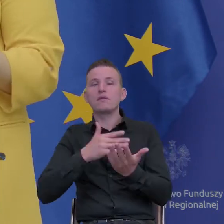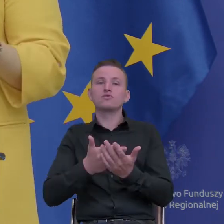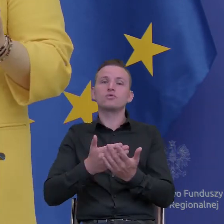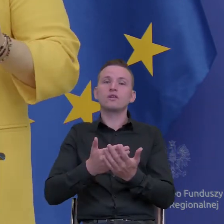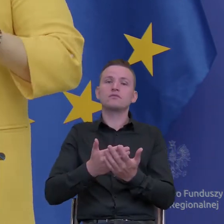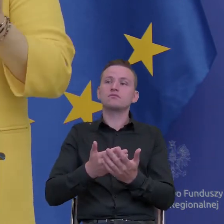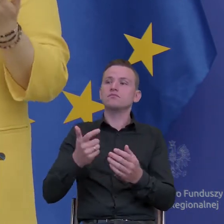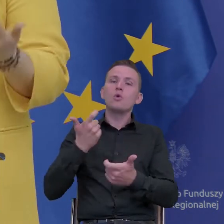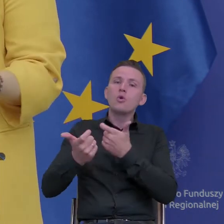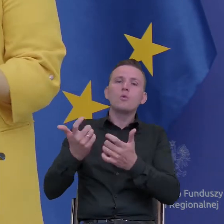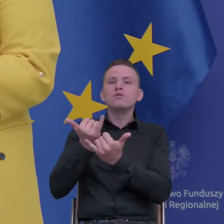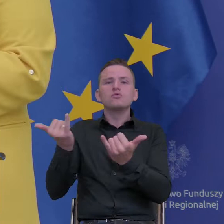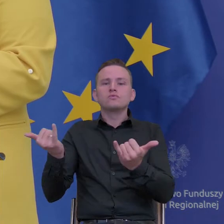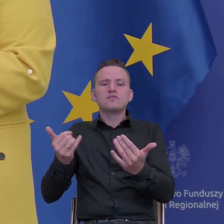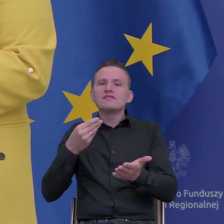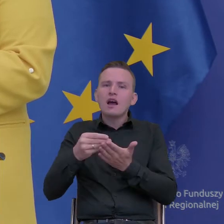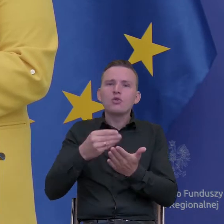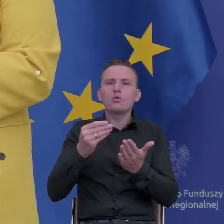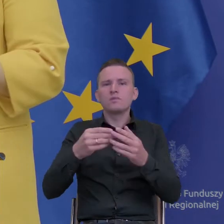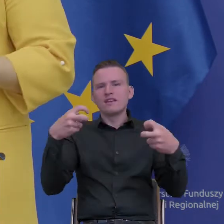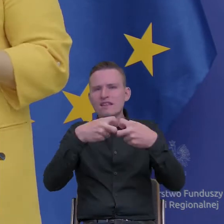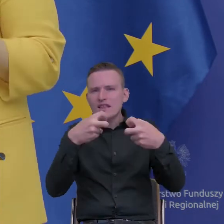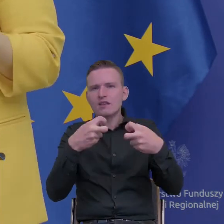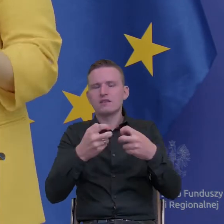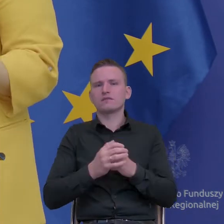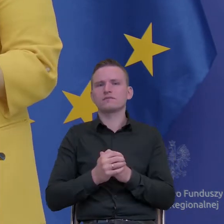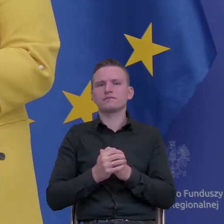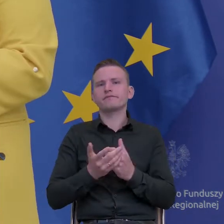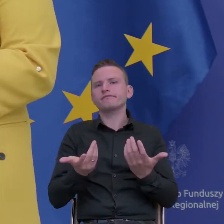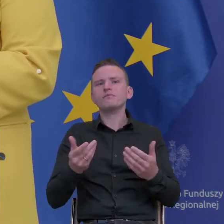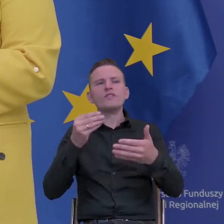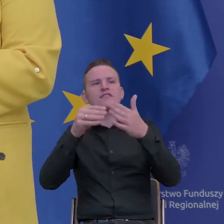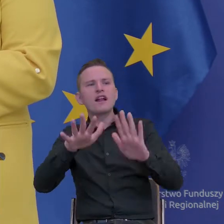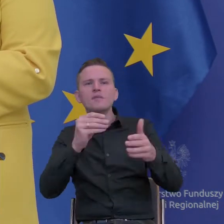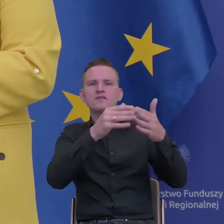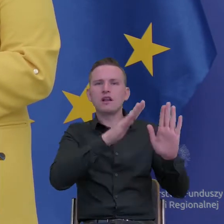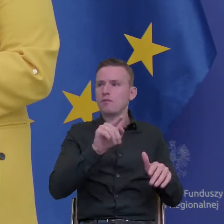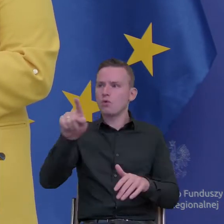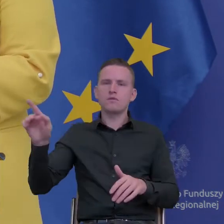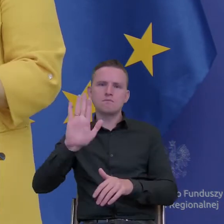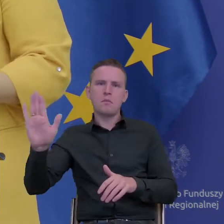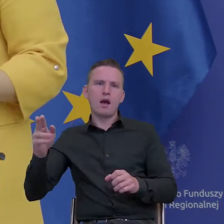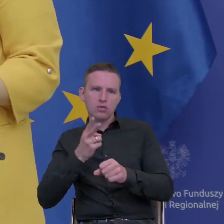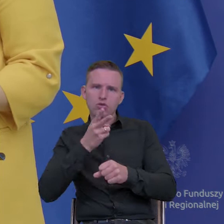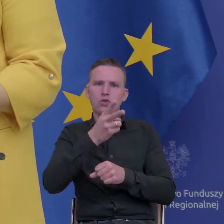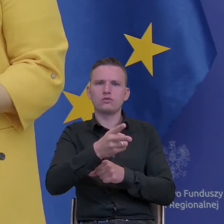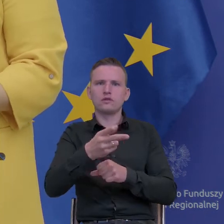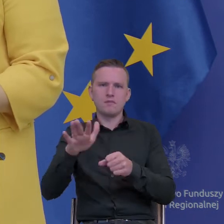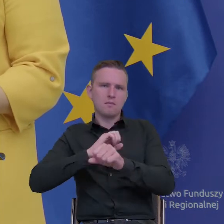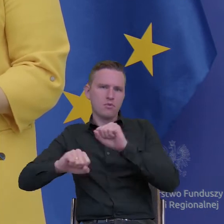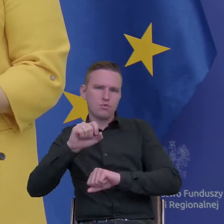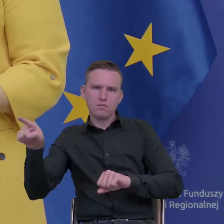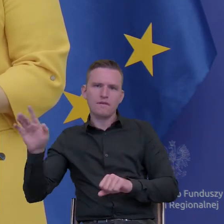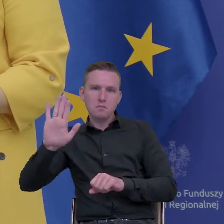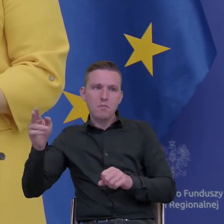I ta idea konkursu Udostępniacze, ta